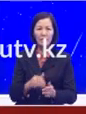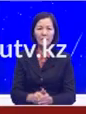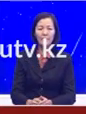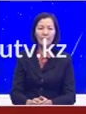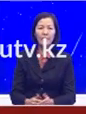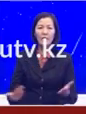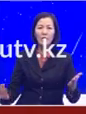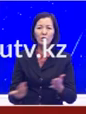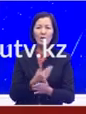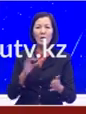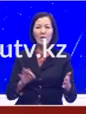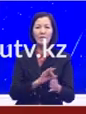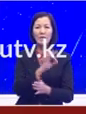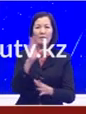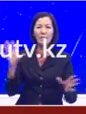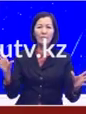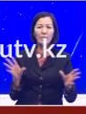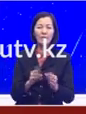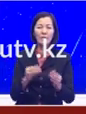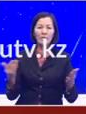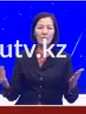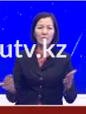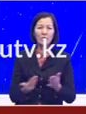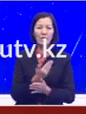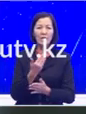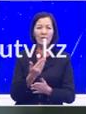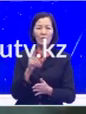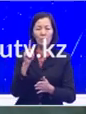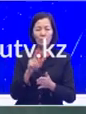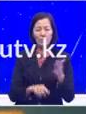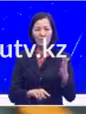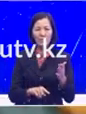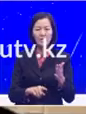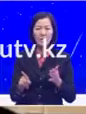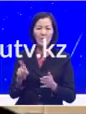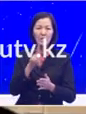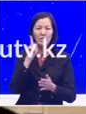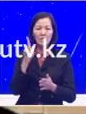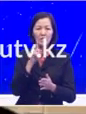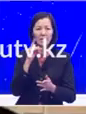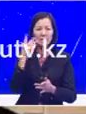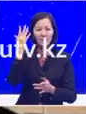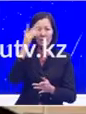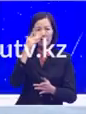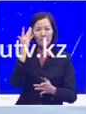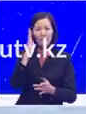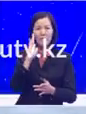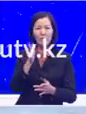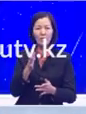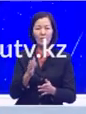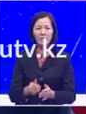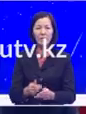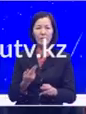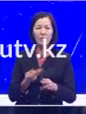бірге, жаңа үміттер, жас армандар қанатқа қалды.